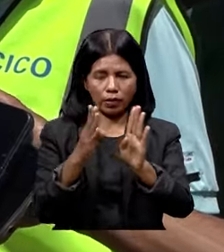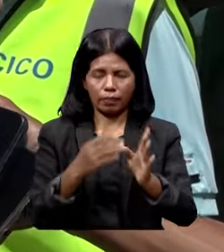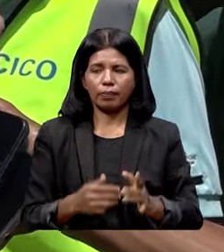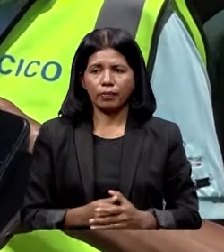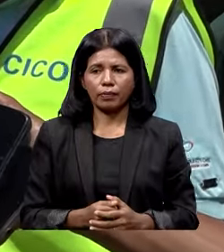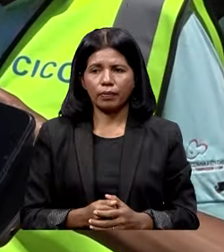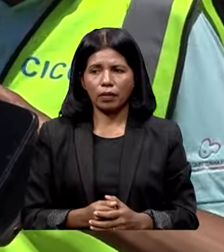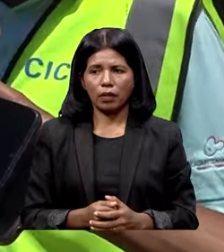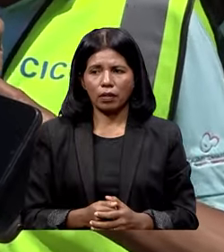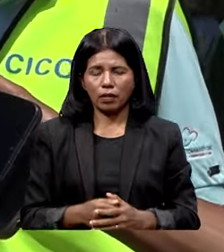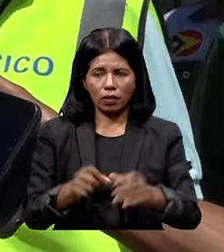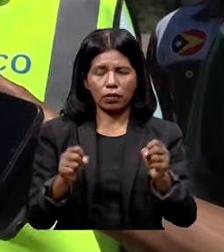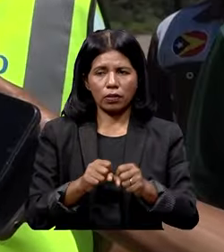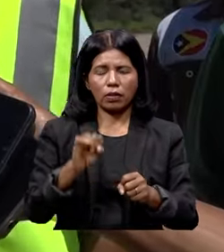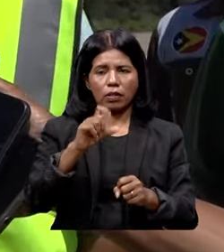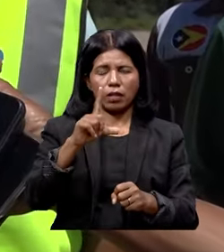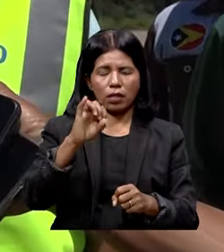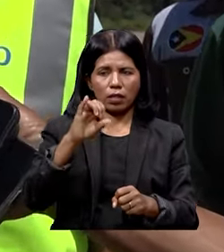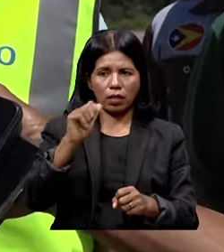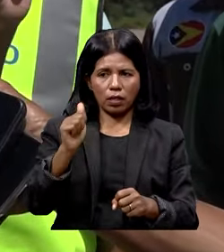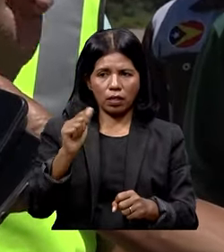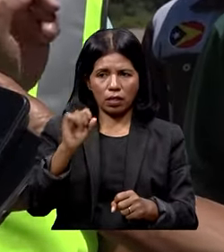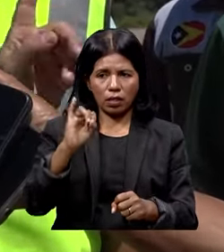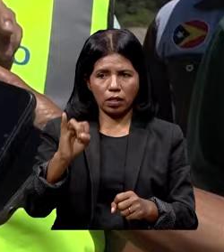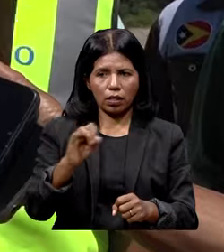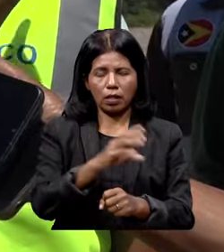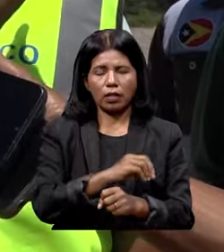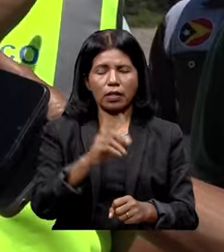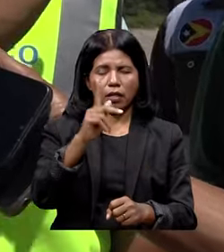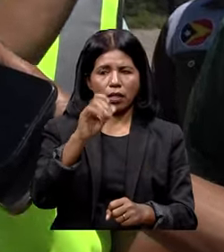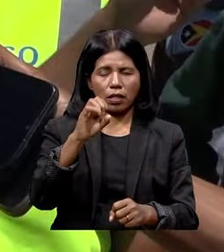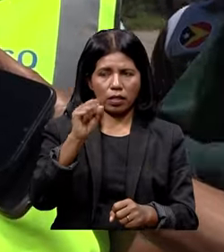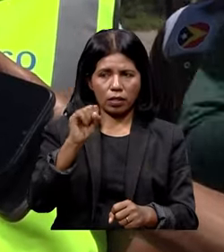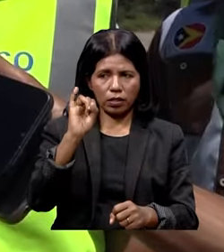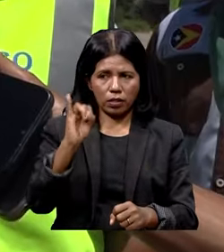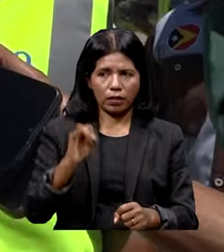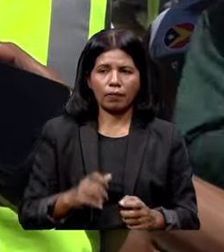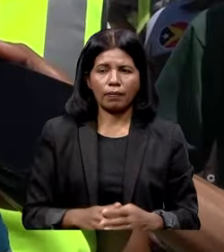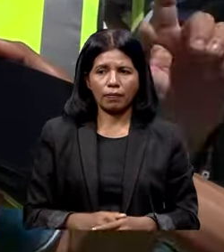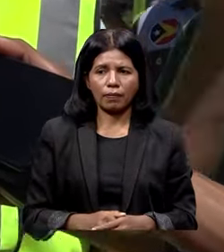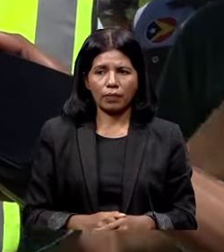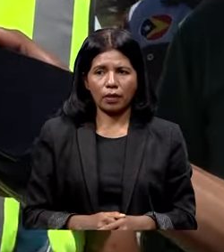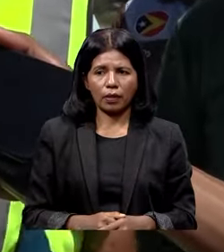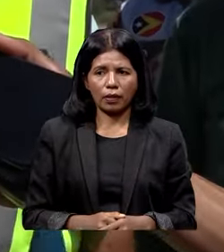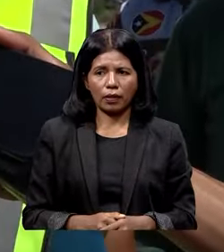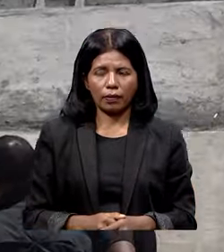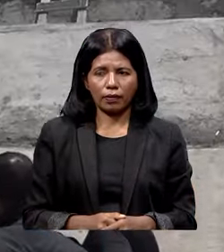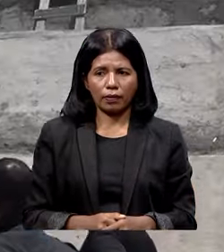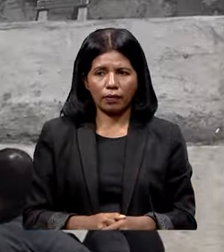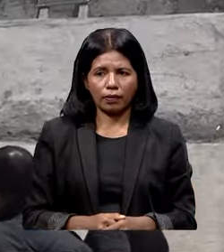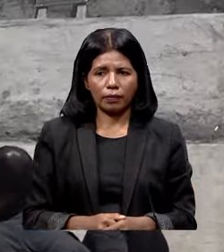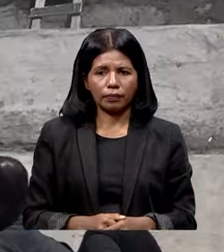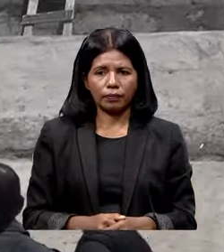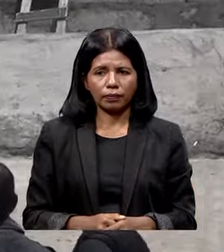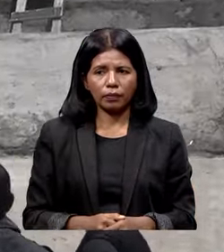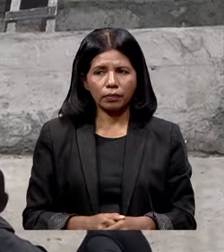निशुकु से इलिलाई इलिलाई वाई कैसी मक इधर ने बा वाई कैसी माने बा इधर